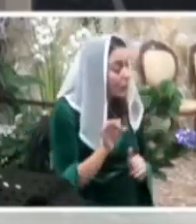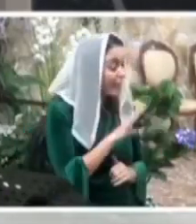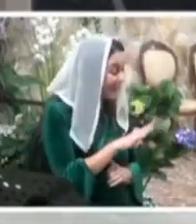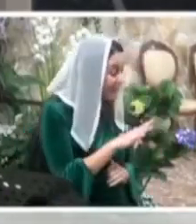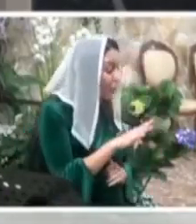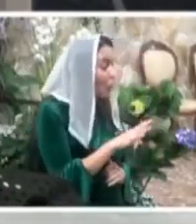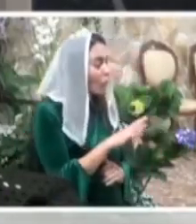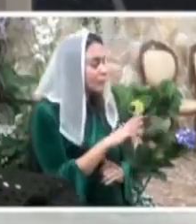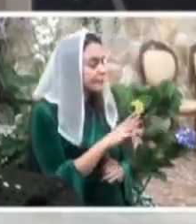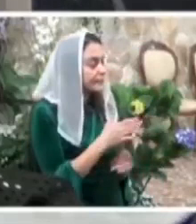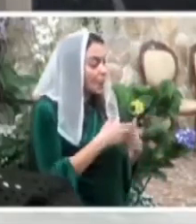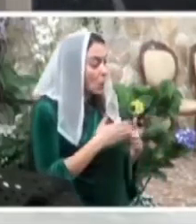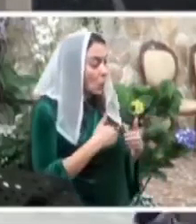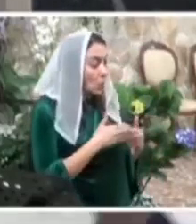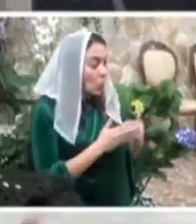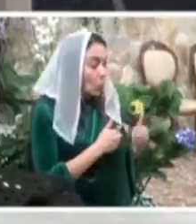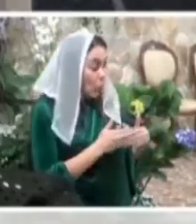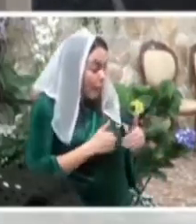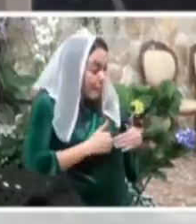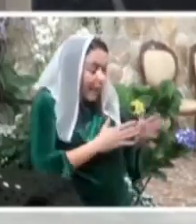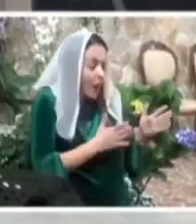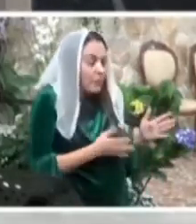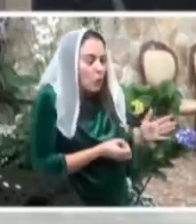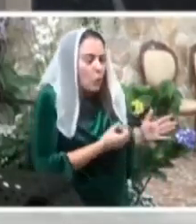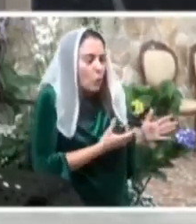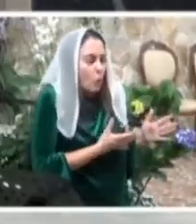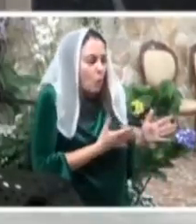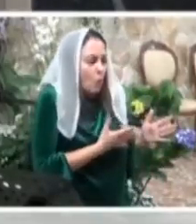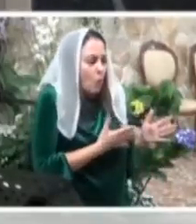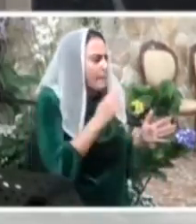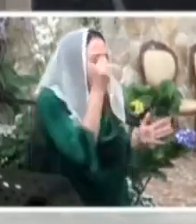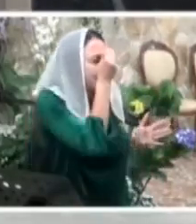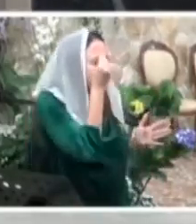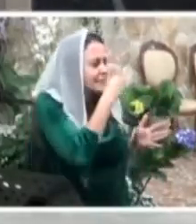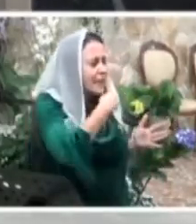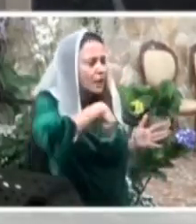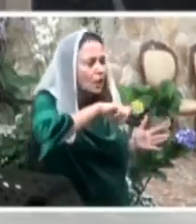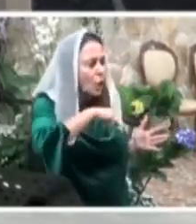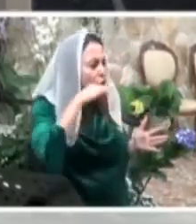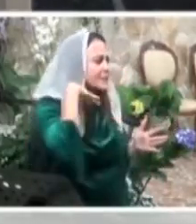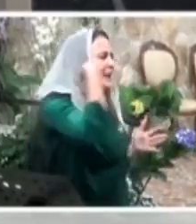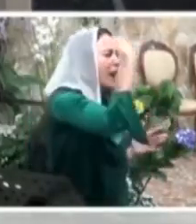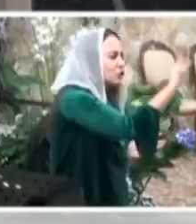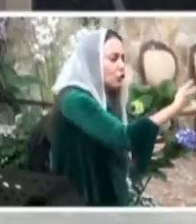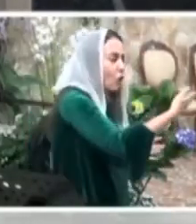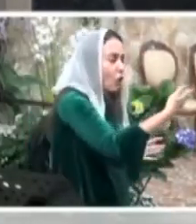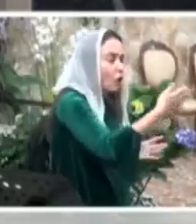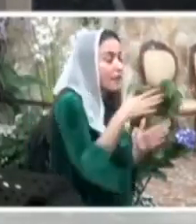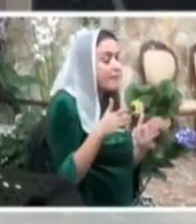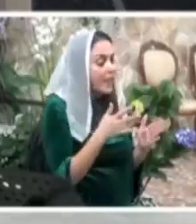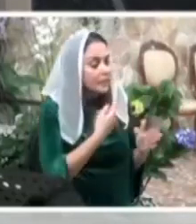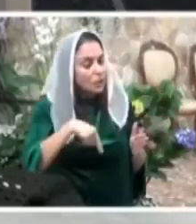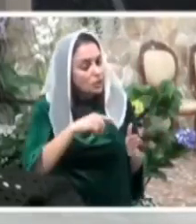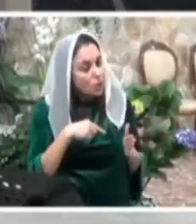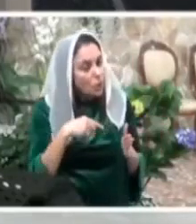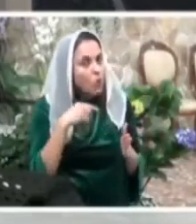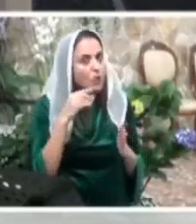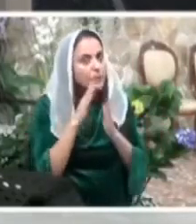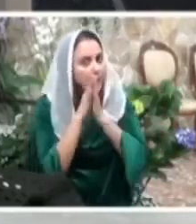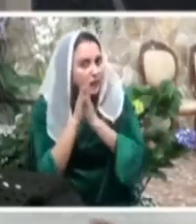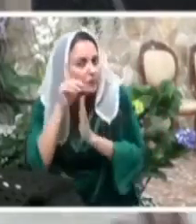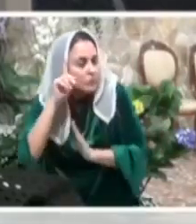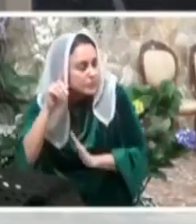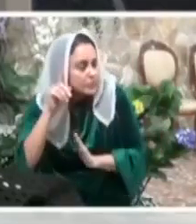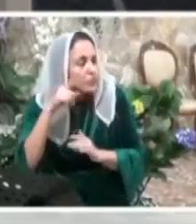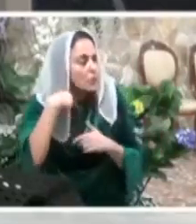mentre siamo lì la mente è altrove. Mentre siamo con il Signore siamo riperibile